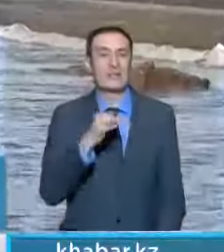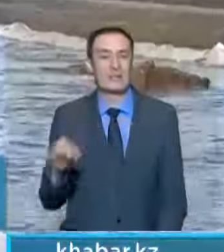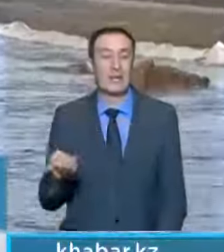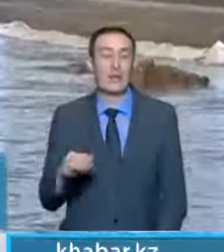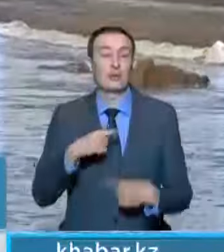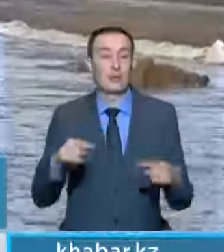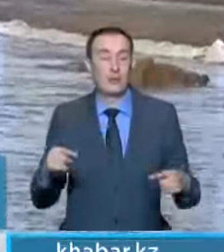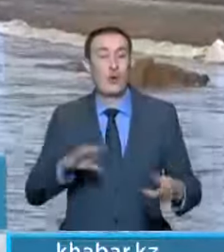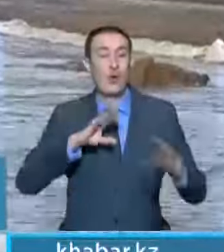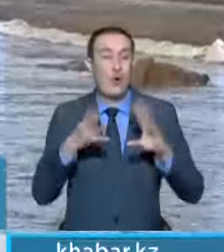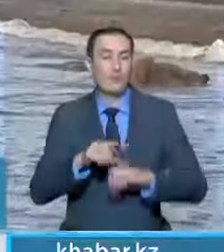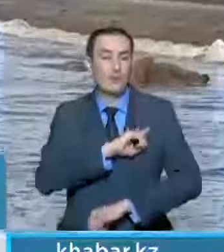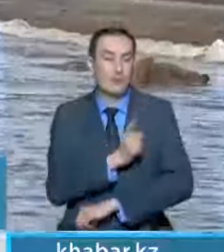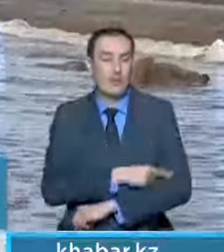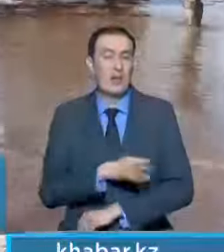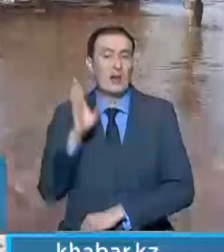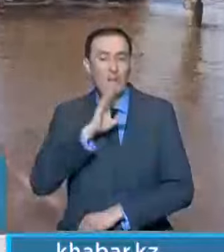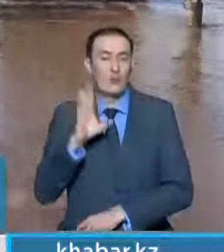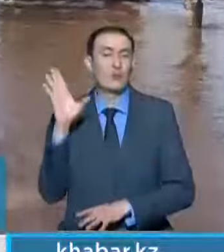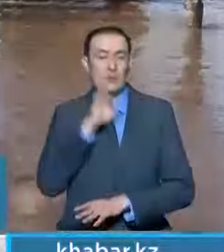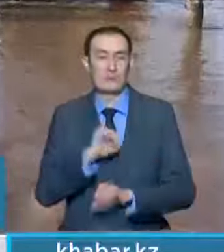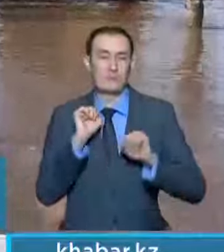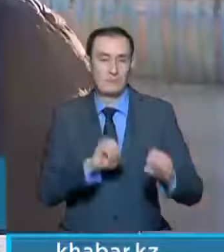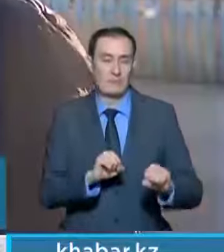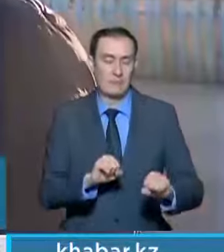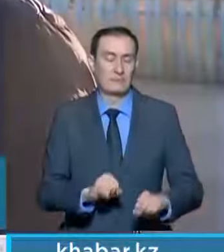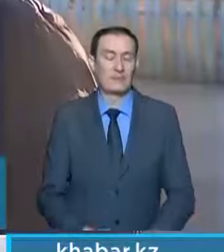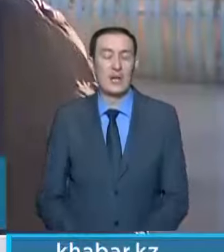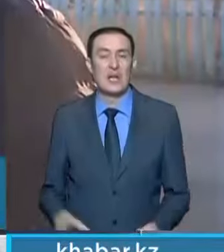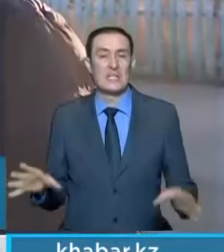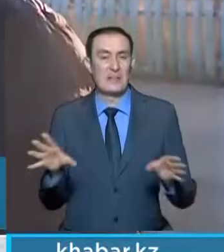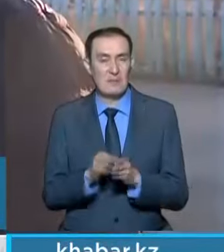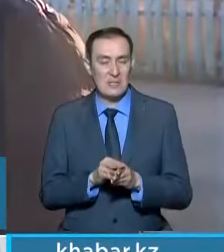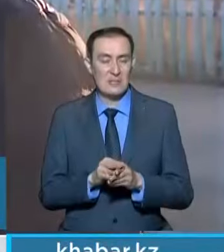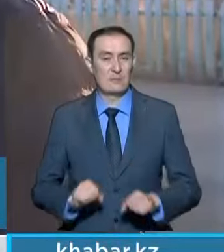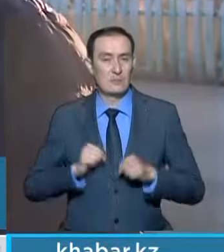Кукжаих. Но общими усилиями стихии удалось противостоять. Совместно